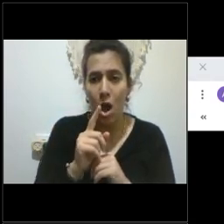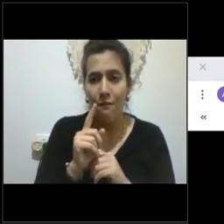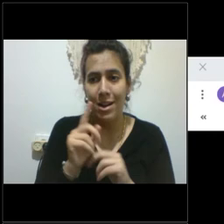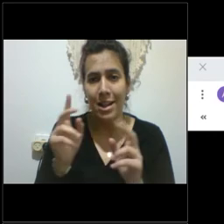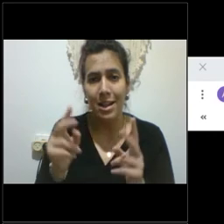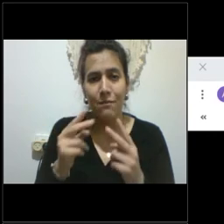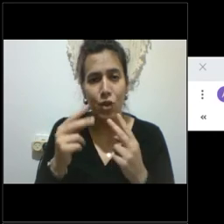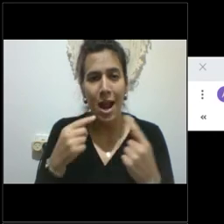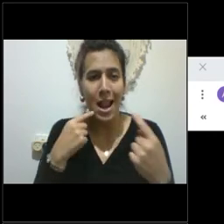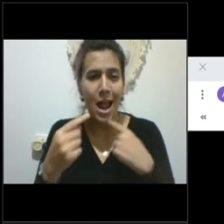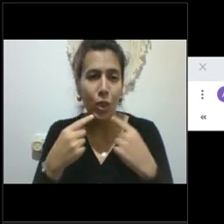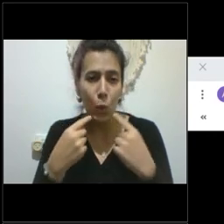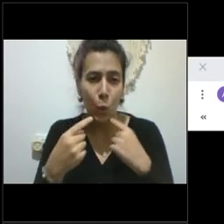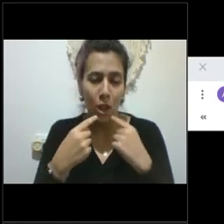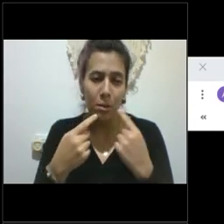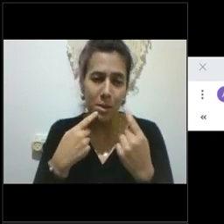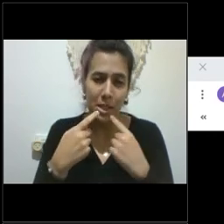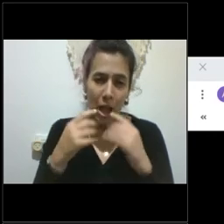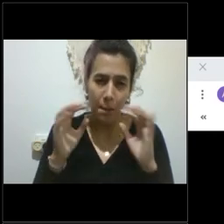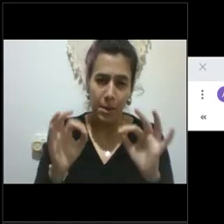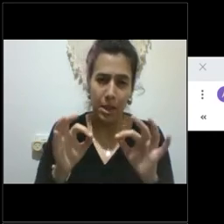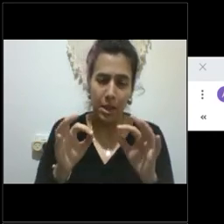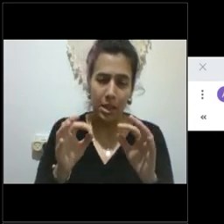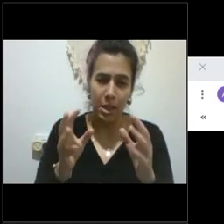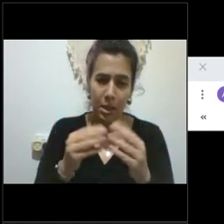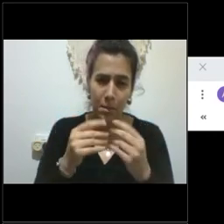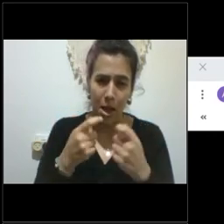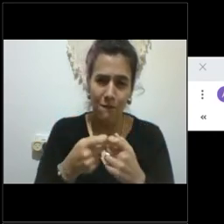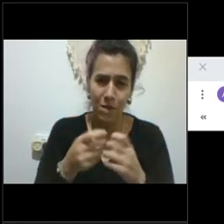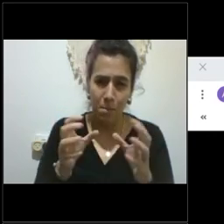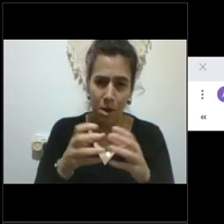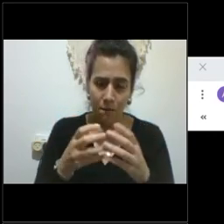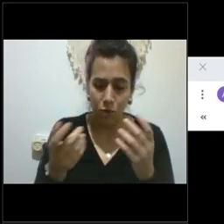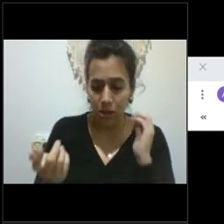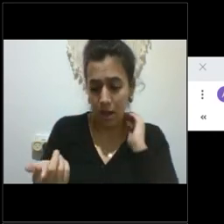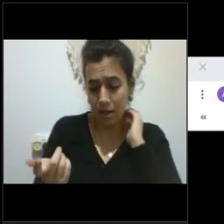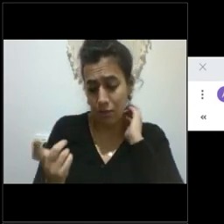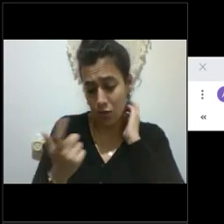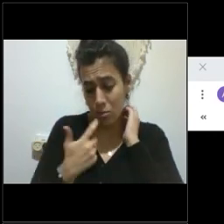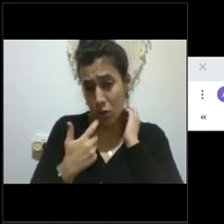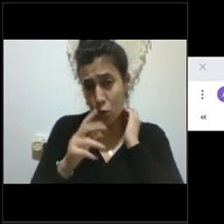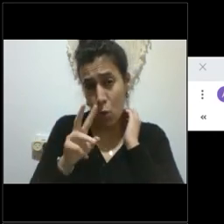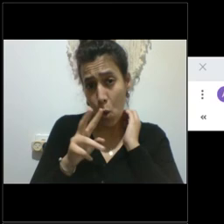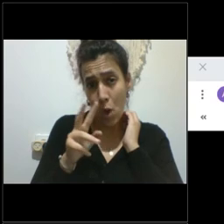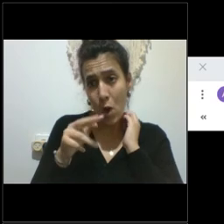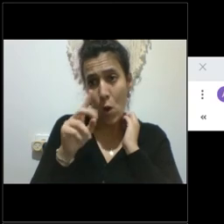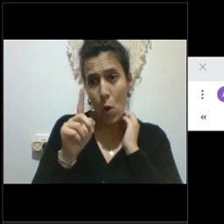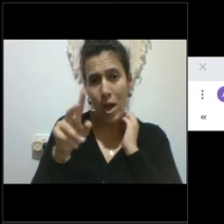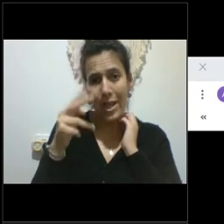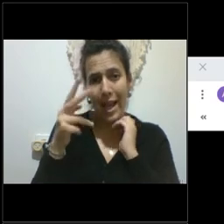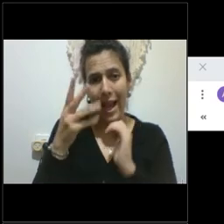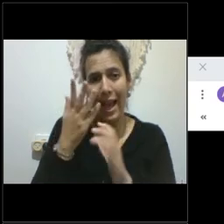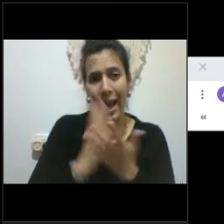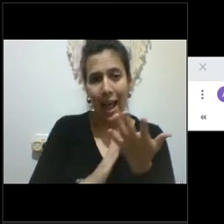החברים בקבוצה, ובעצם הוא לא יהיה חלק מהחמישה שהם חברי הגרעין.